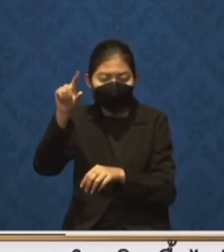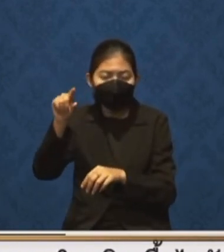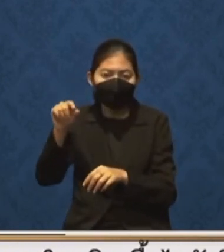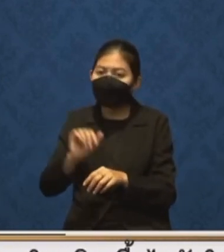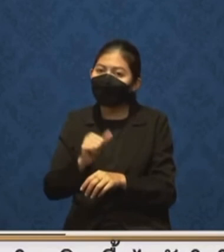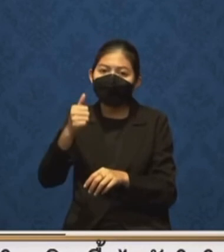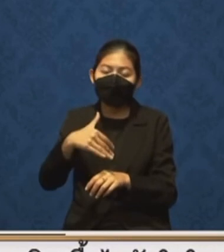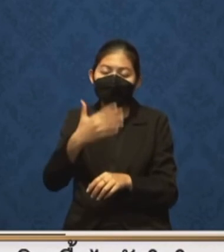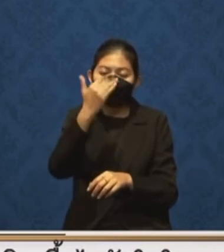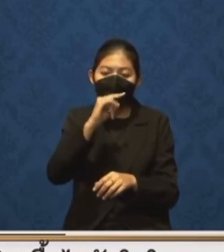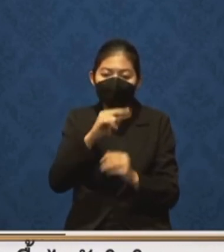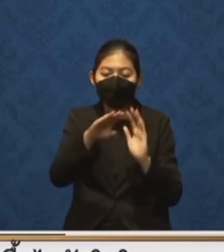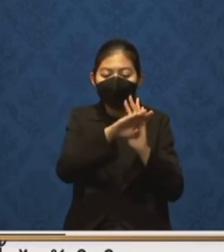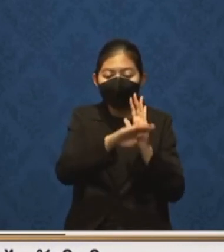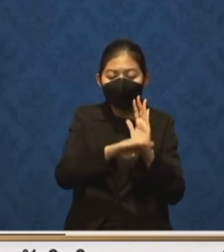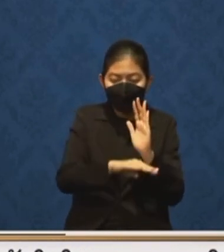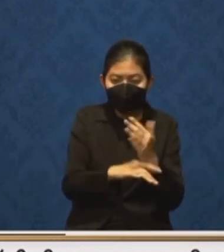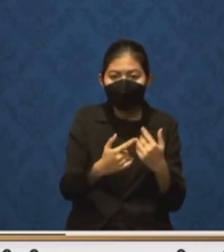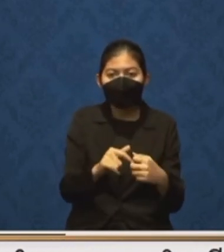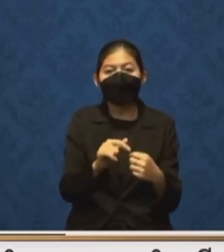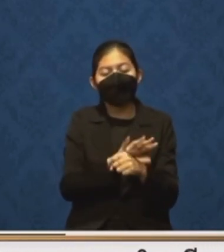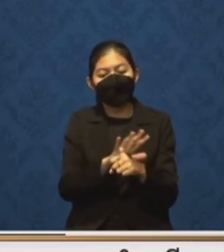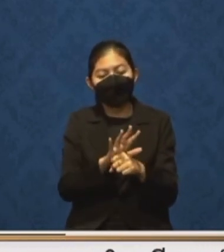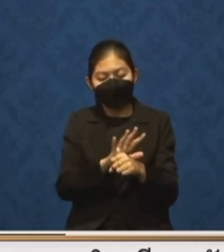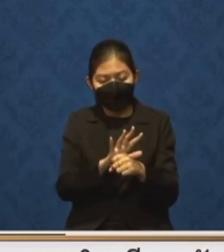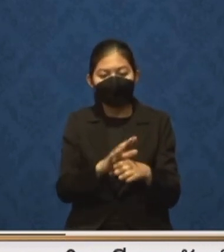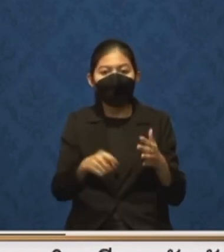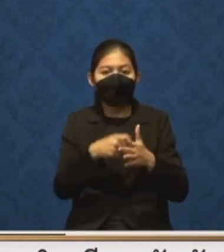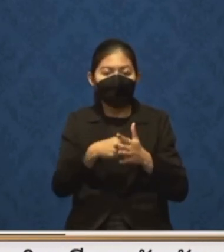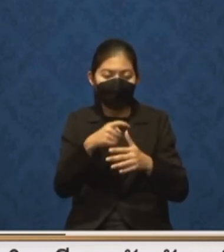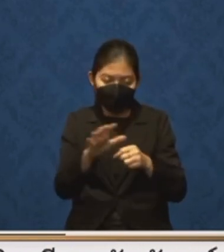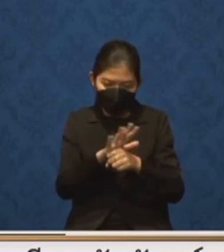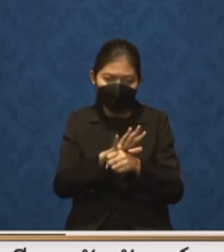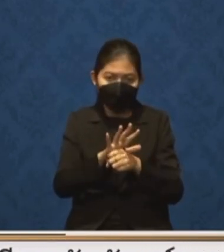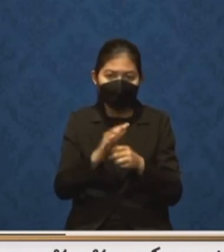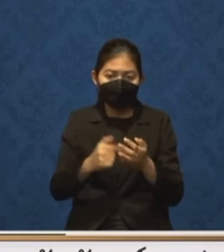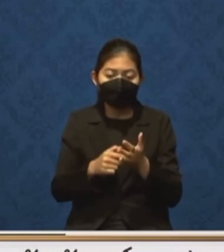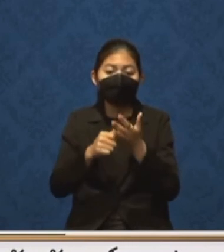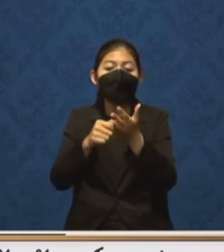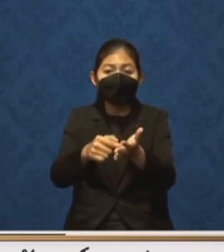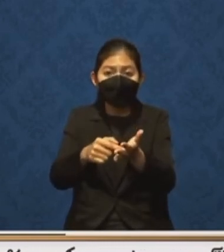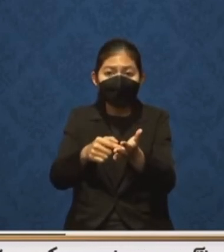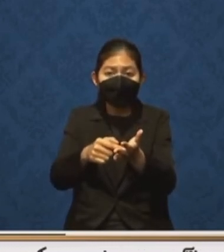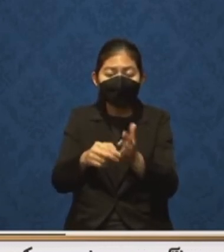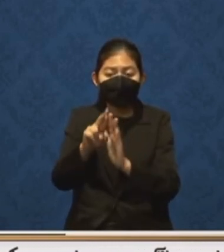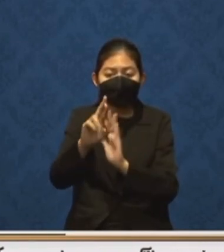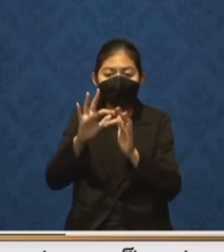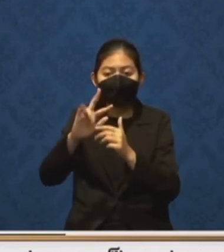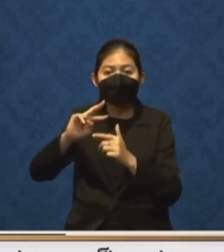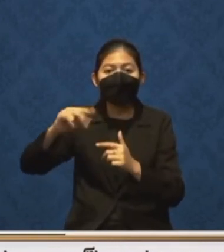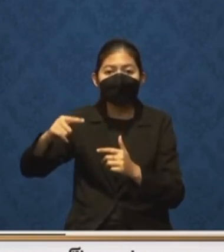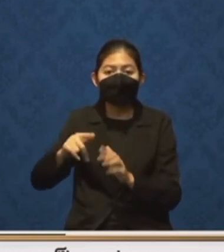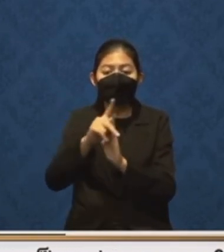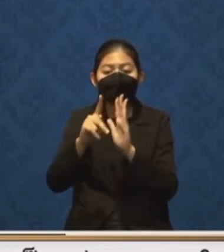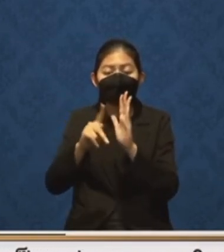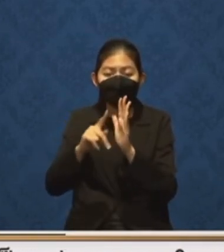ไดทำตามที่สมควรแก่เหตุแล้ว มีการยื่นร่าง กดหม